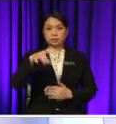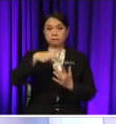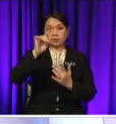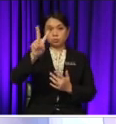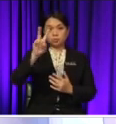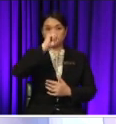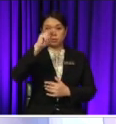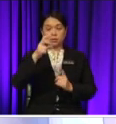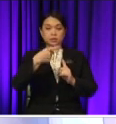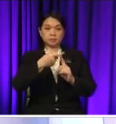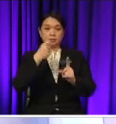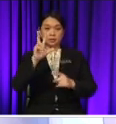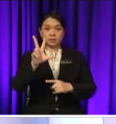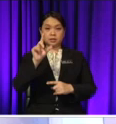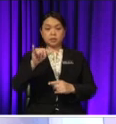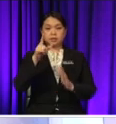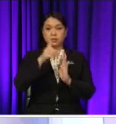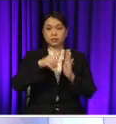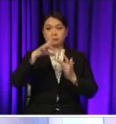yang disediakan